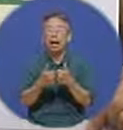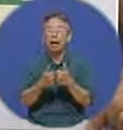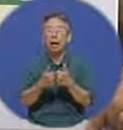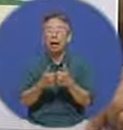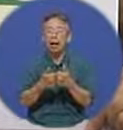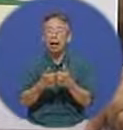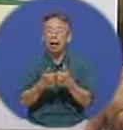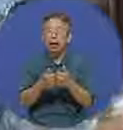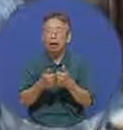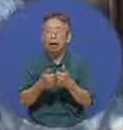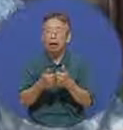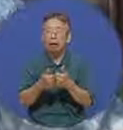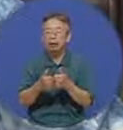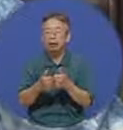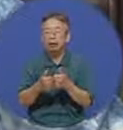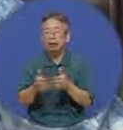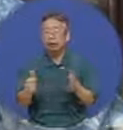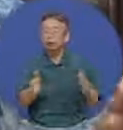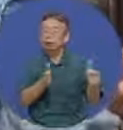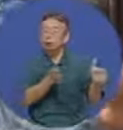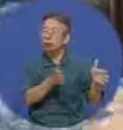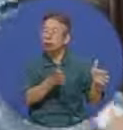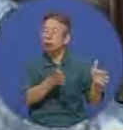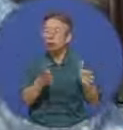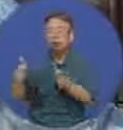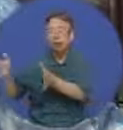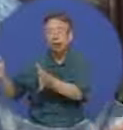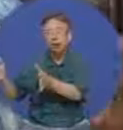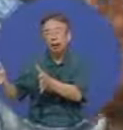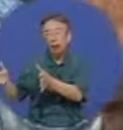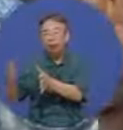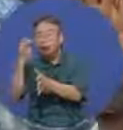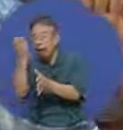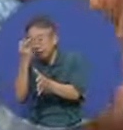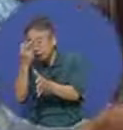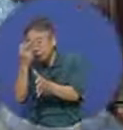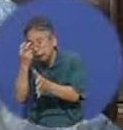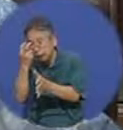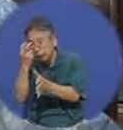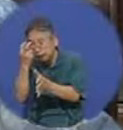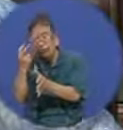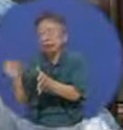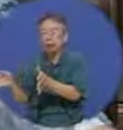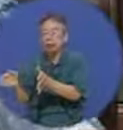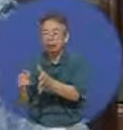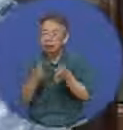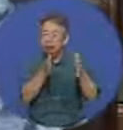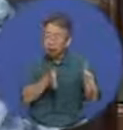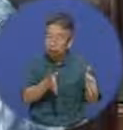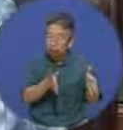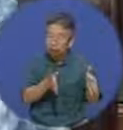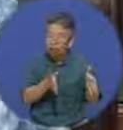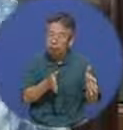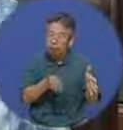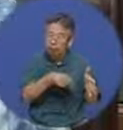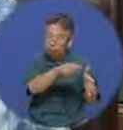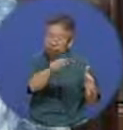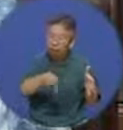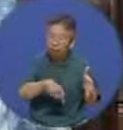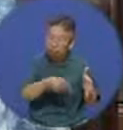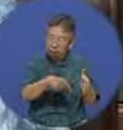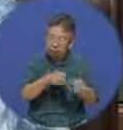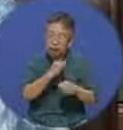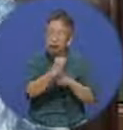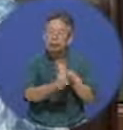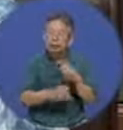はい、まあ、あの県等々が監視をして問題を未然に防ぐんですけれども、あのネットで